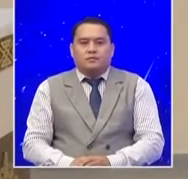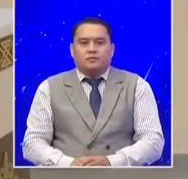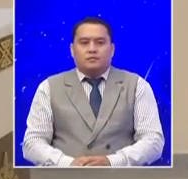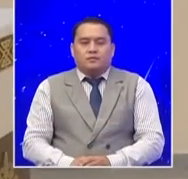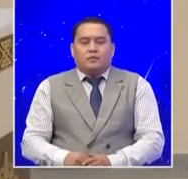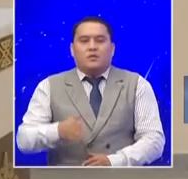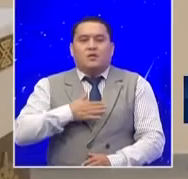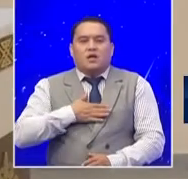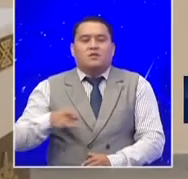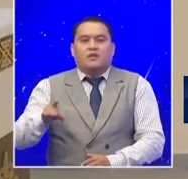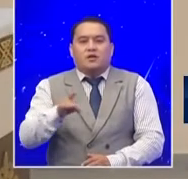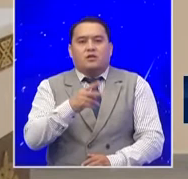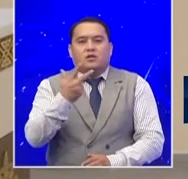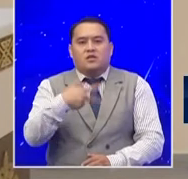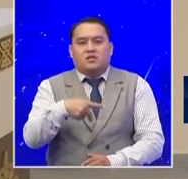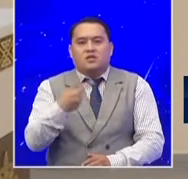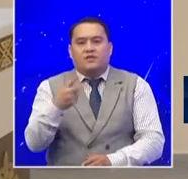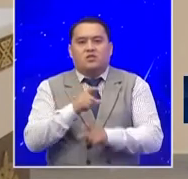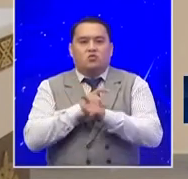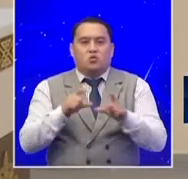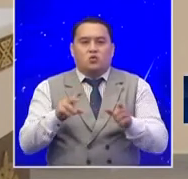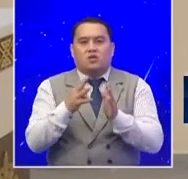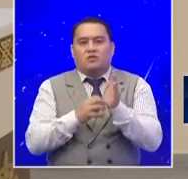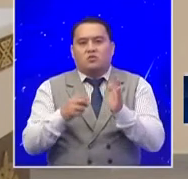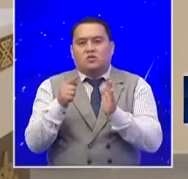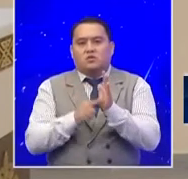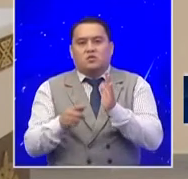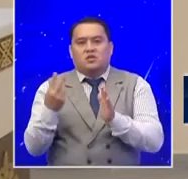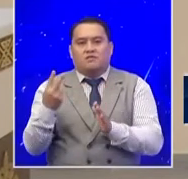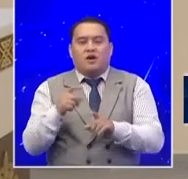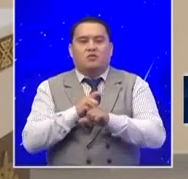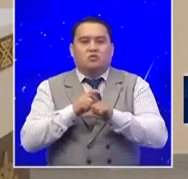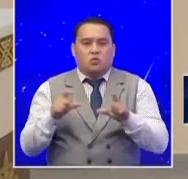В нашем регионе 32 школы, работает 972 педагога,